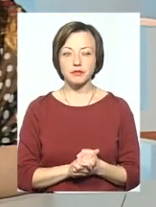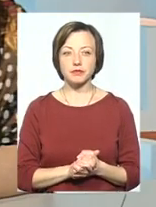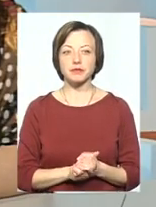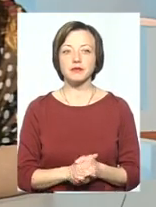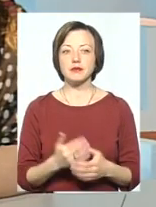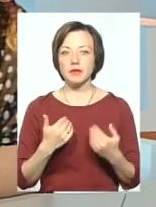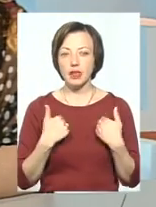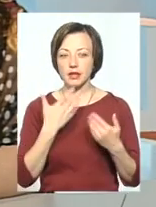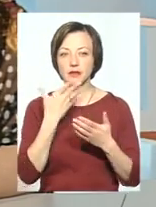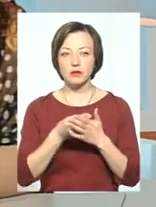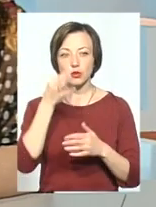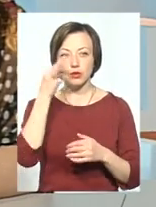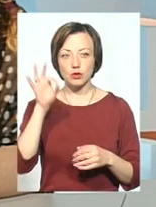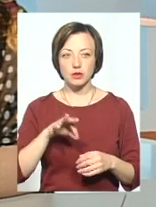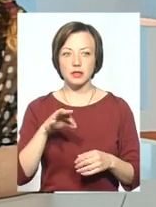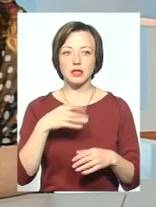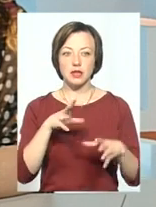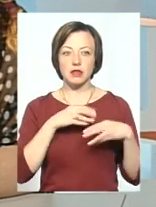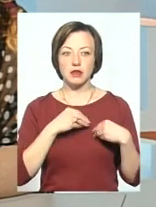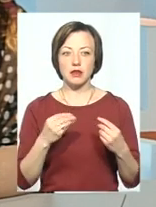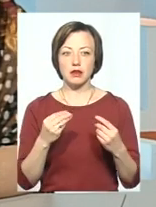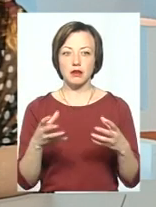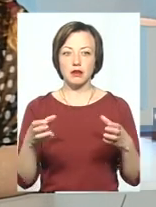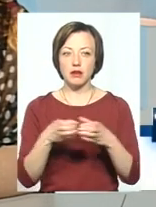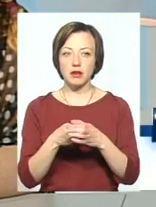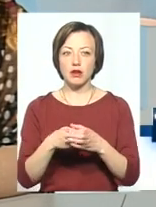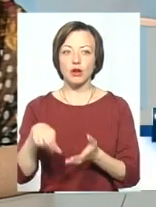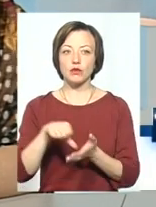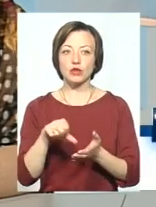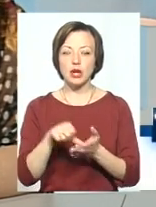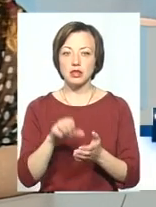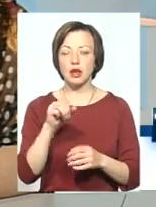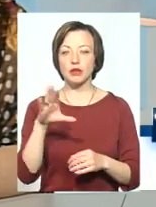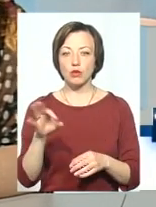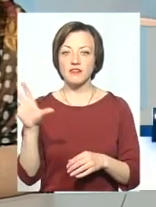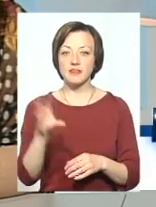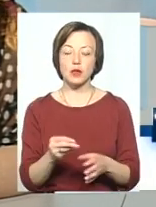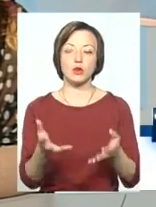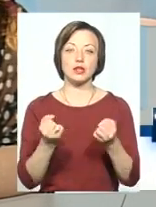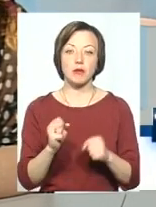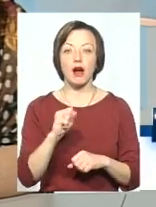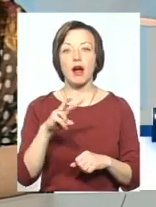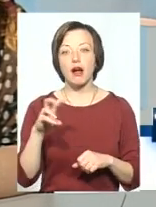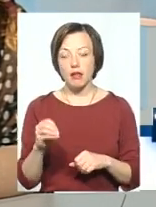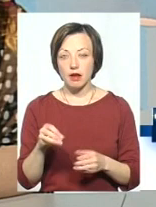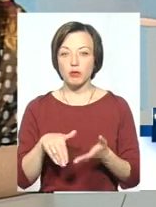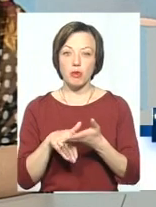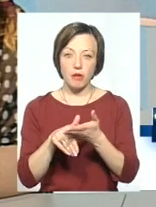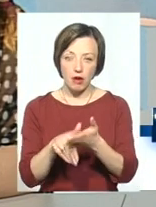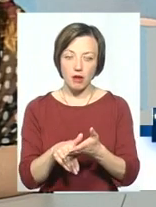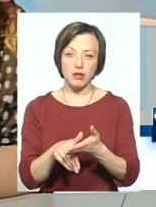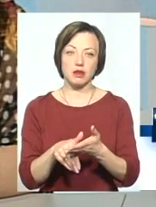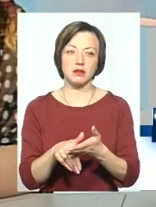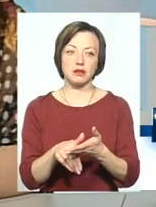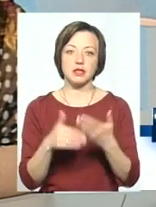до колег, які зі мною однопартійці зверталися учасники АТО, всі вони отримали землю. Але, звичайно, ми їм допомагали. Ми